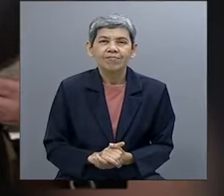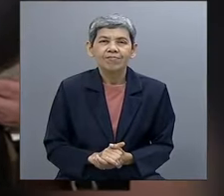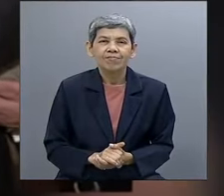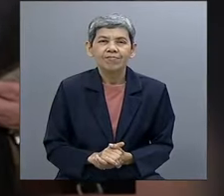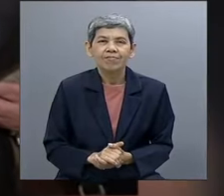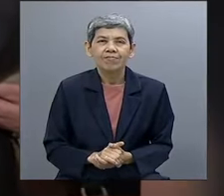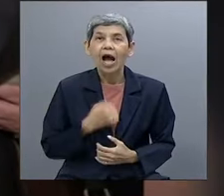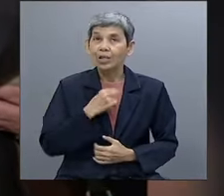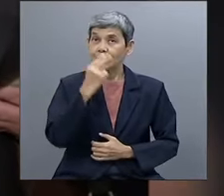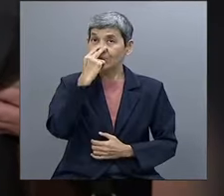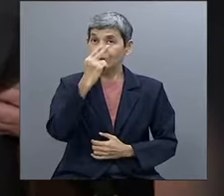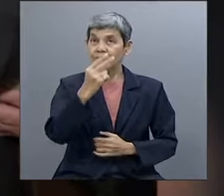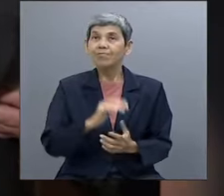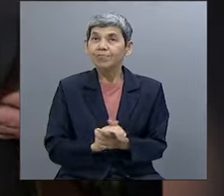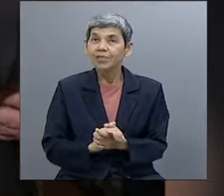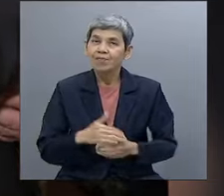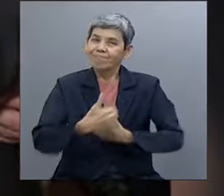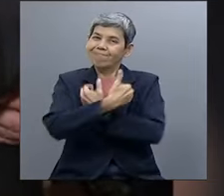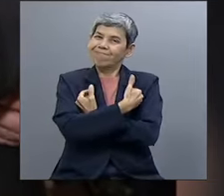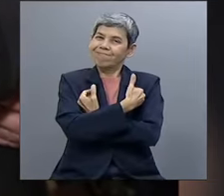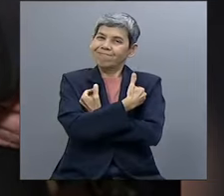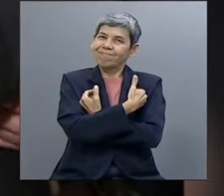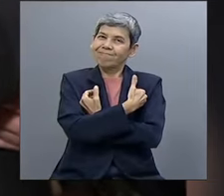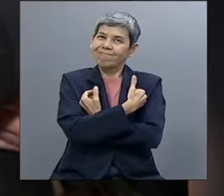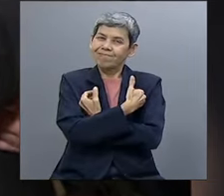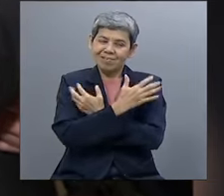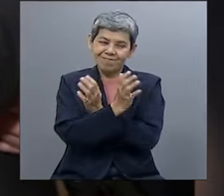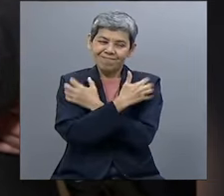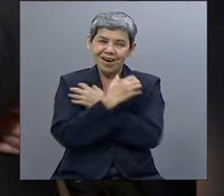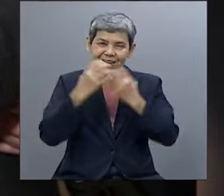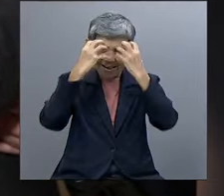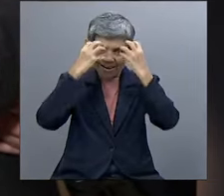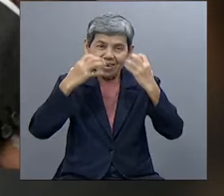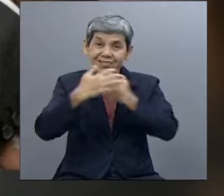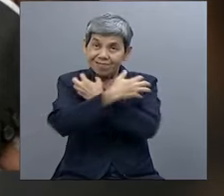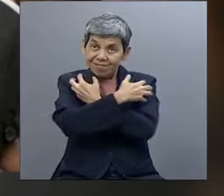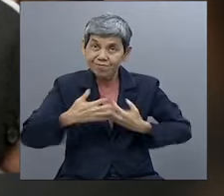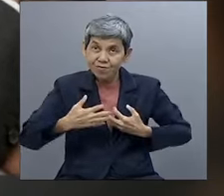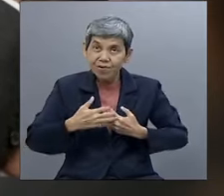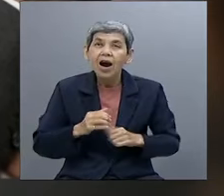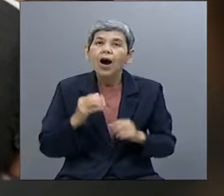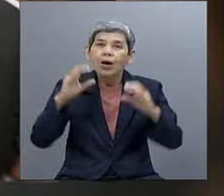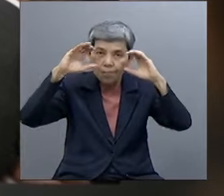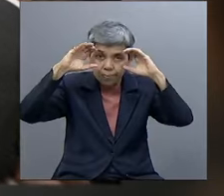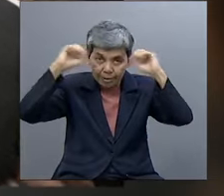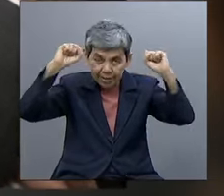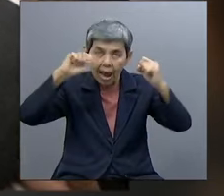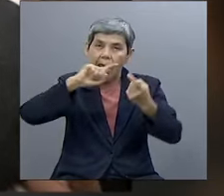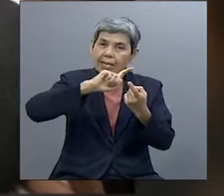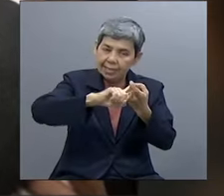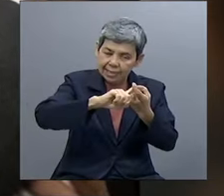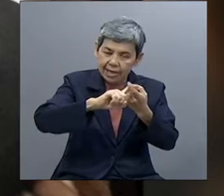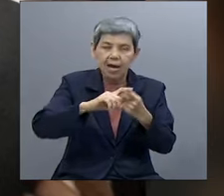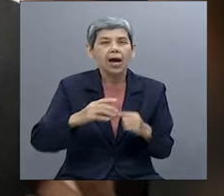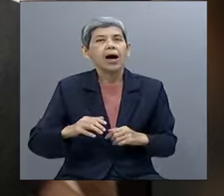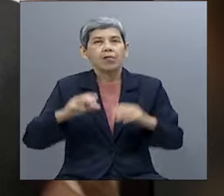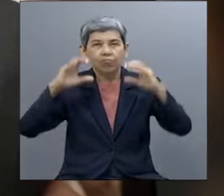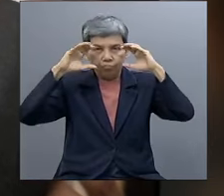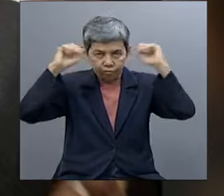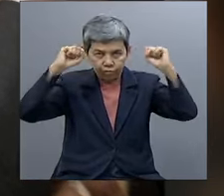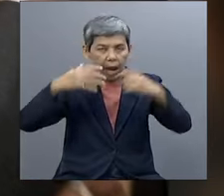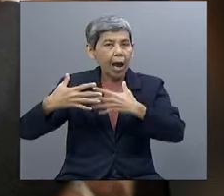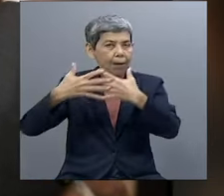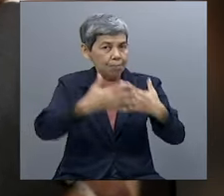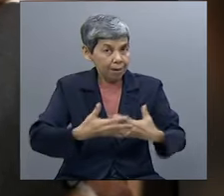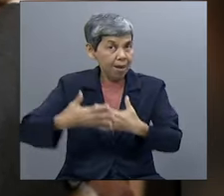เนี่ยค่ะภาพอุ้มคล่าด้วยรอยยิ้มของผู้นำโลกทั้งวลาดิเมียร์ปูตินจากรัสเซียบักโอบามาผู้นำสหรัฐใน